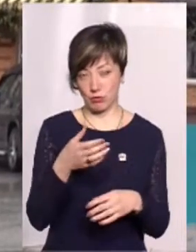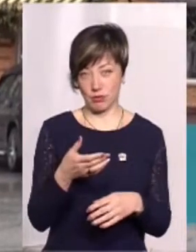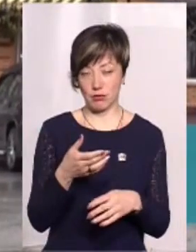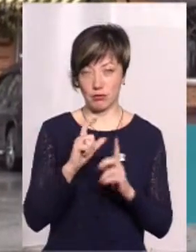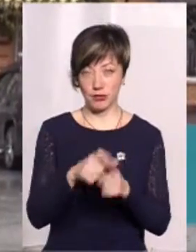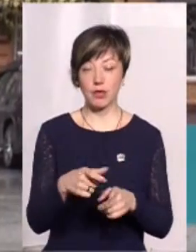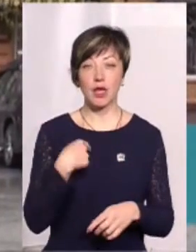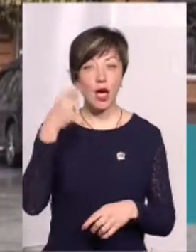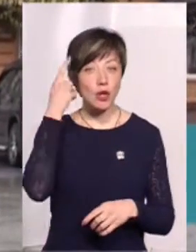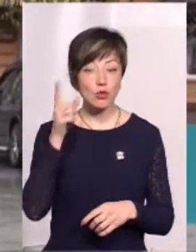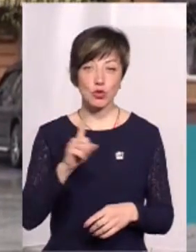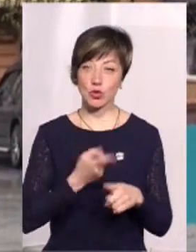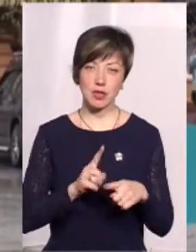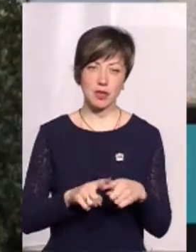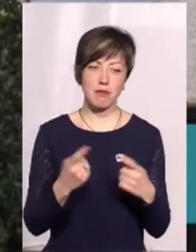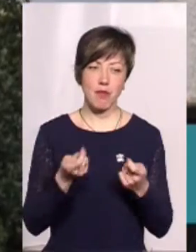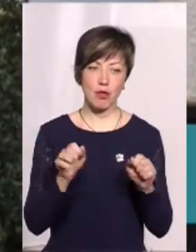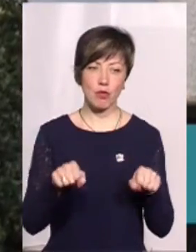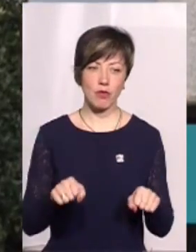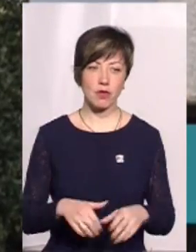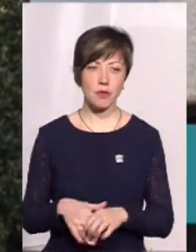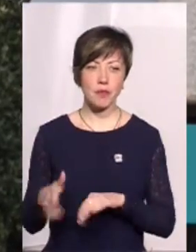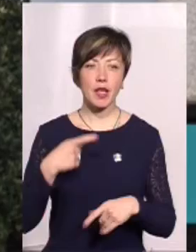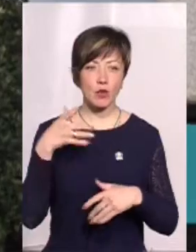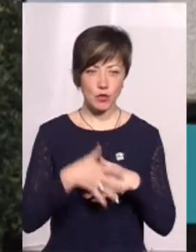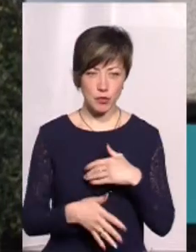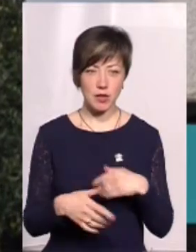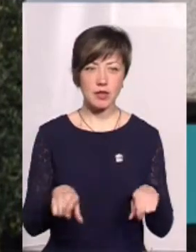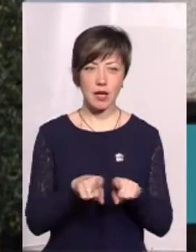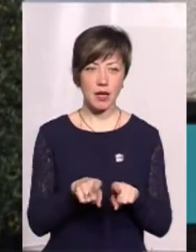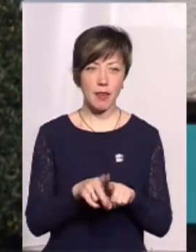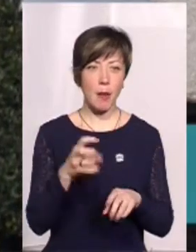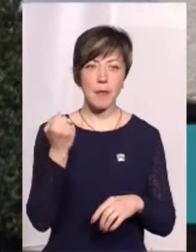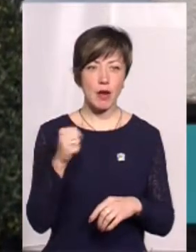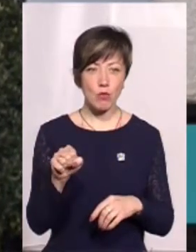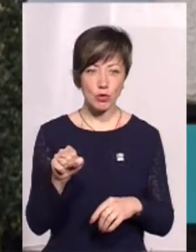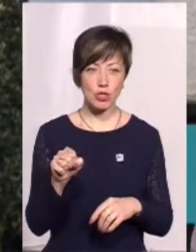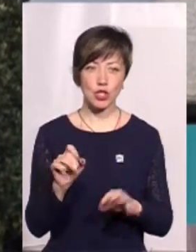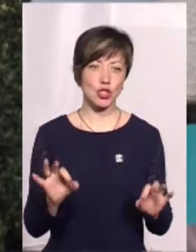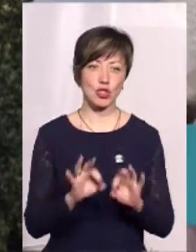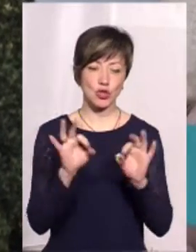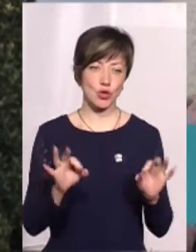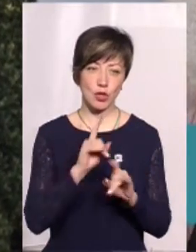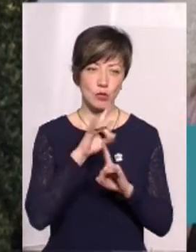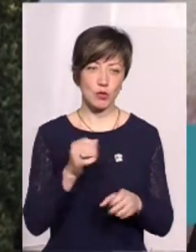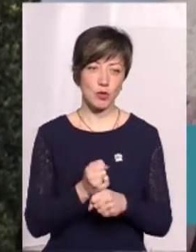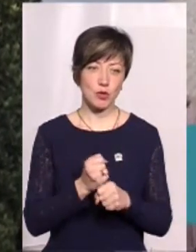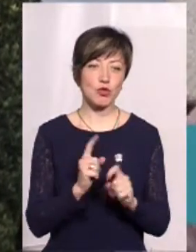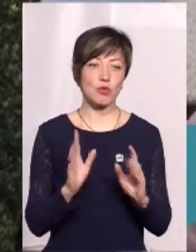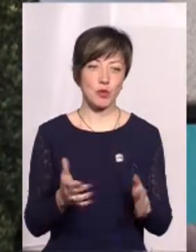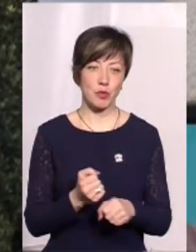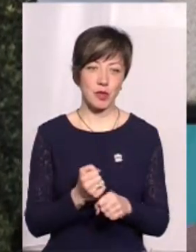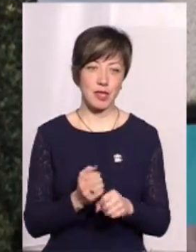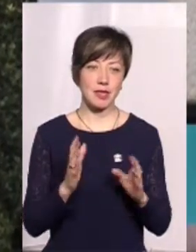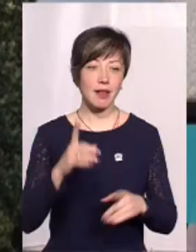я думаю, що це дуже мало ймовірно. Я розумію, що він таки все-таки не переможе. Нічого не будемо робити. Що будемо робити?